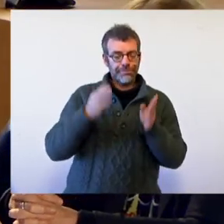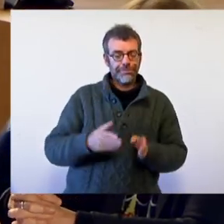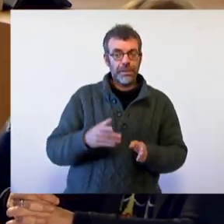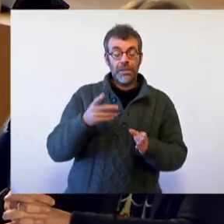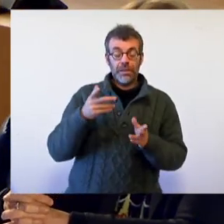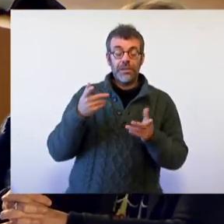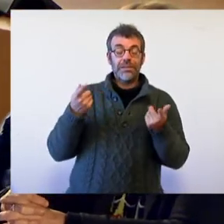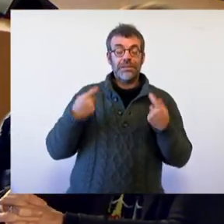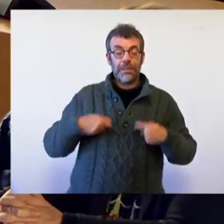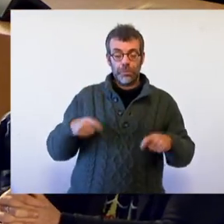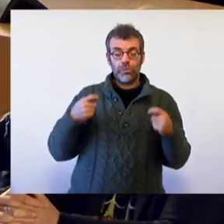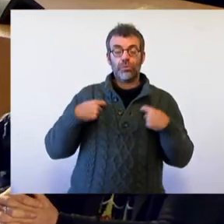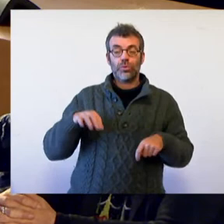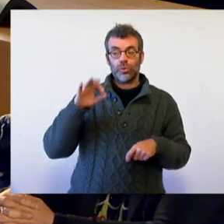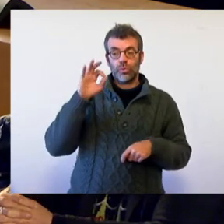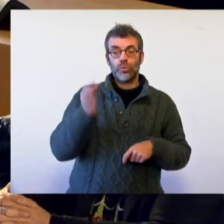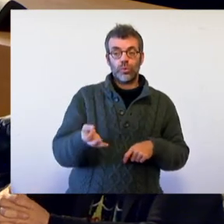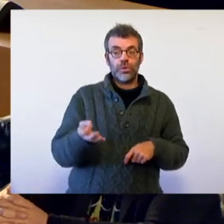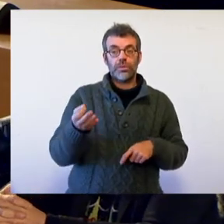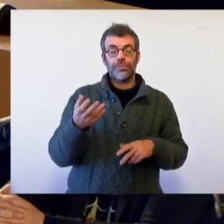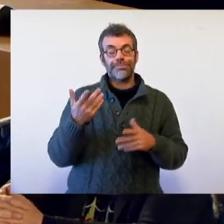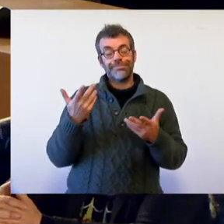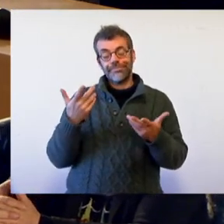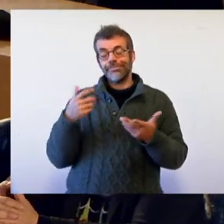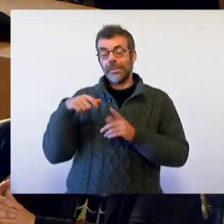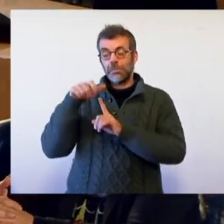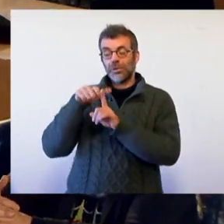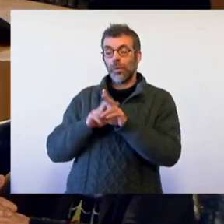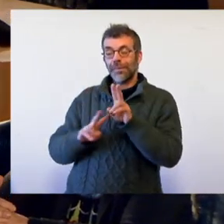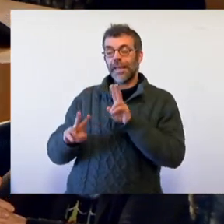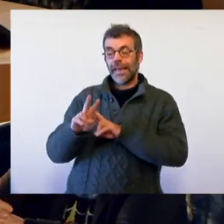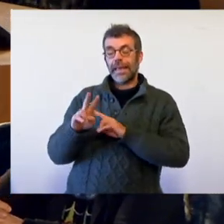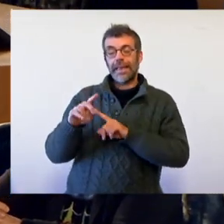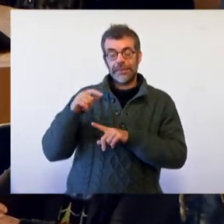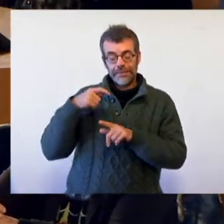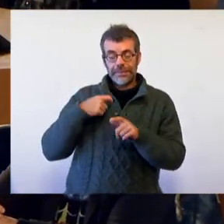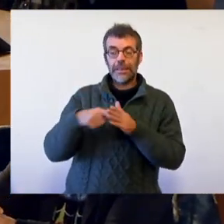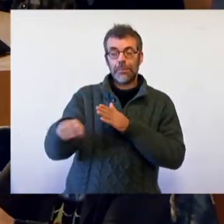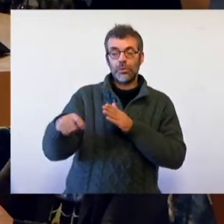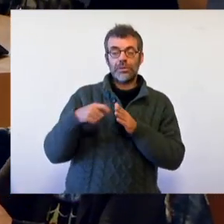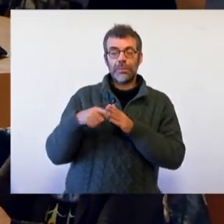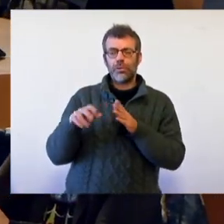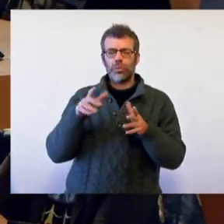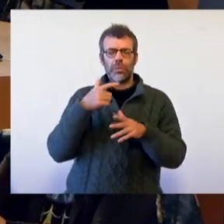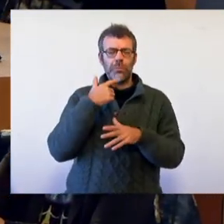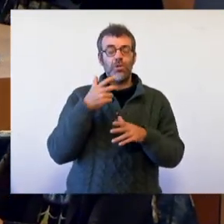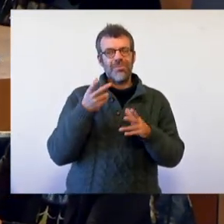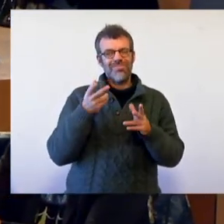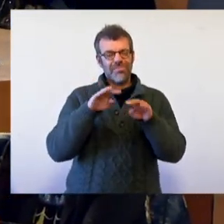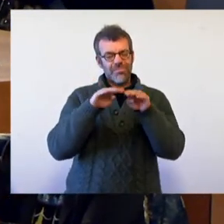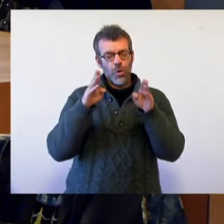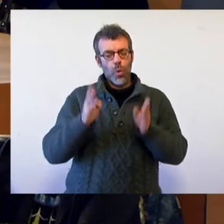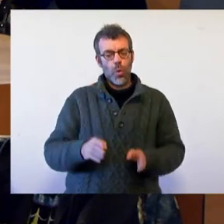évidemment très cher à notre délégataire. Vous l'avez dit, hein, c'est plutôt 6 à 7 000 euros hein, le prix